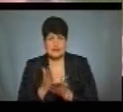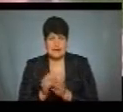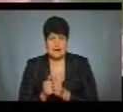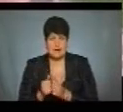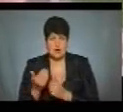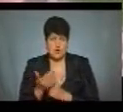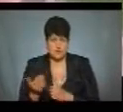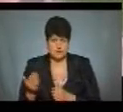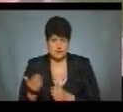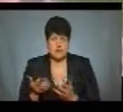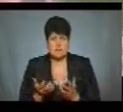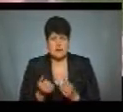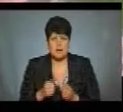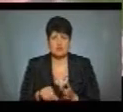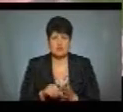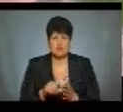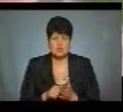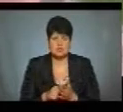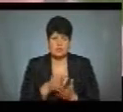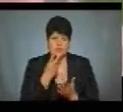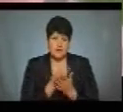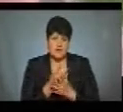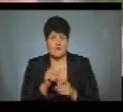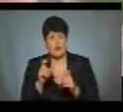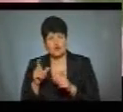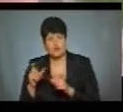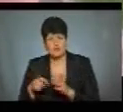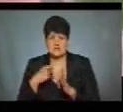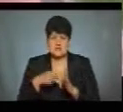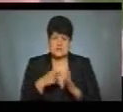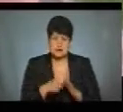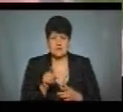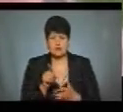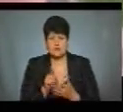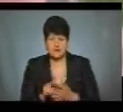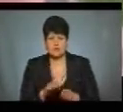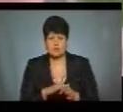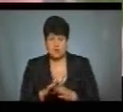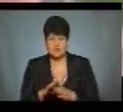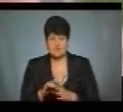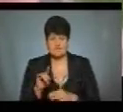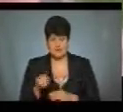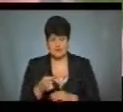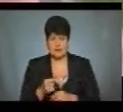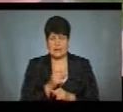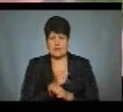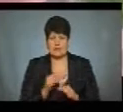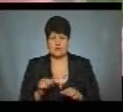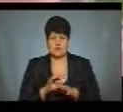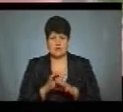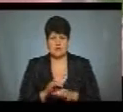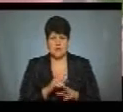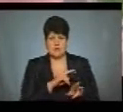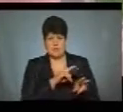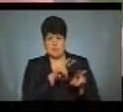нього. Тобто, приймаючи участь у висвітленні, фотографуючи, знімаючи, він повинен дотримуватися певних вимог. Не можна проводити